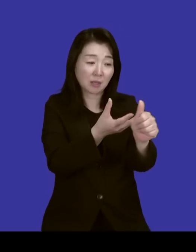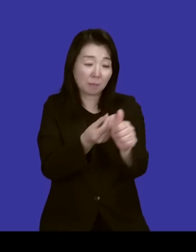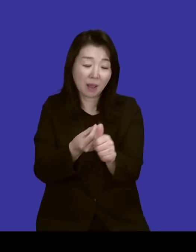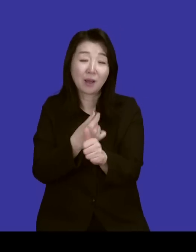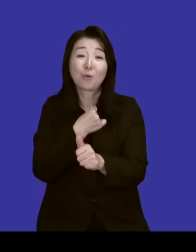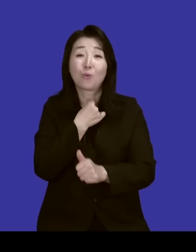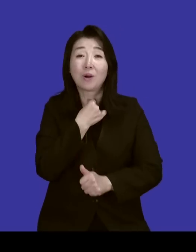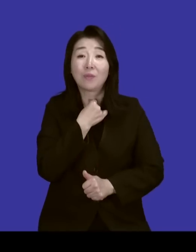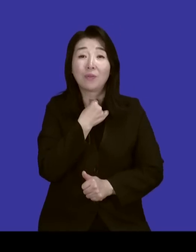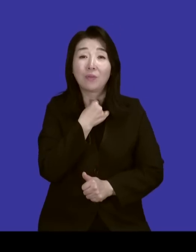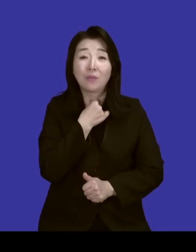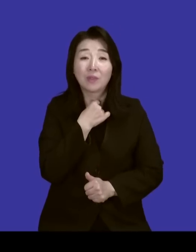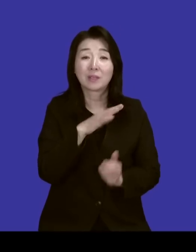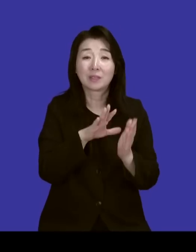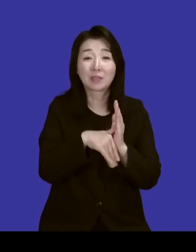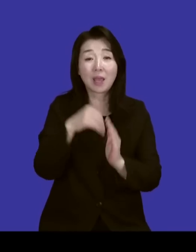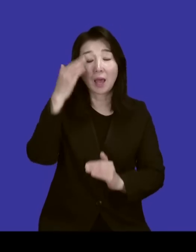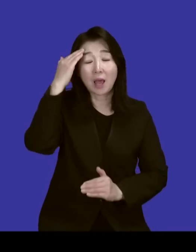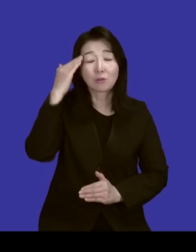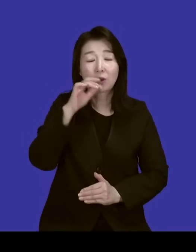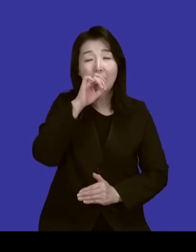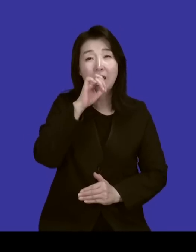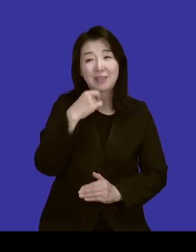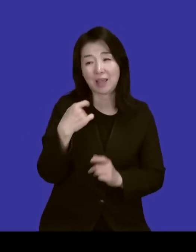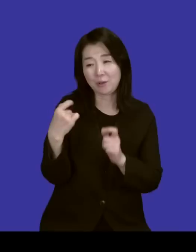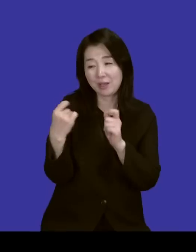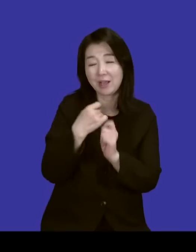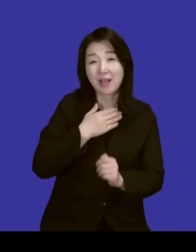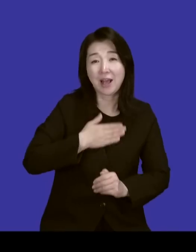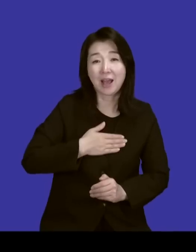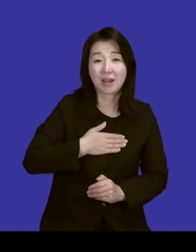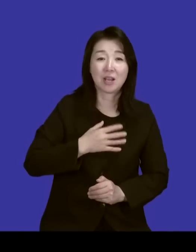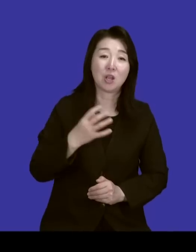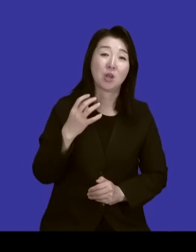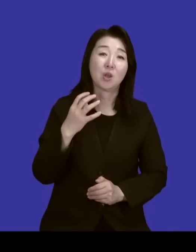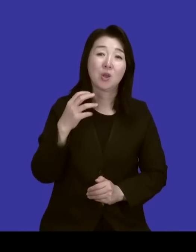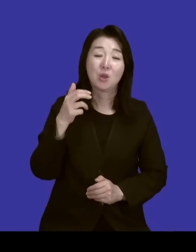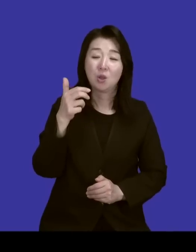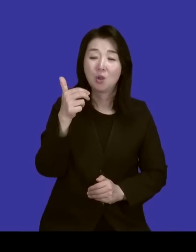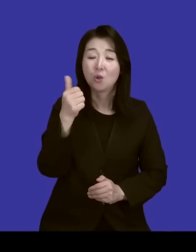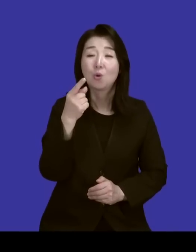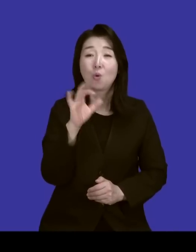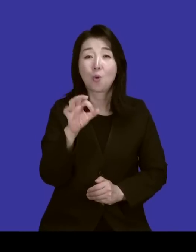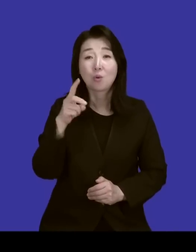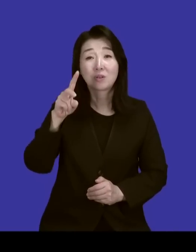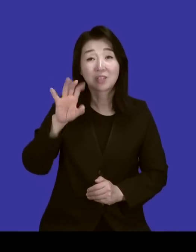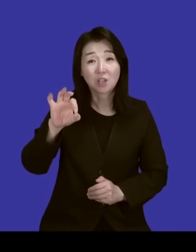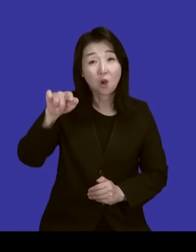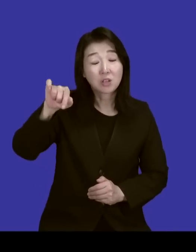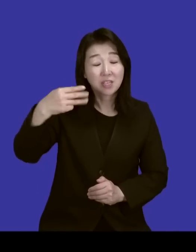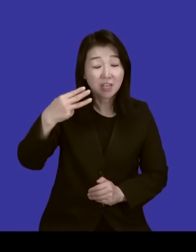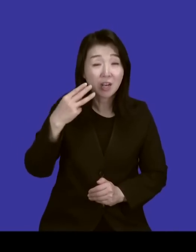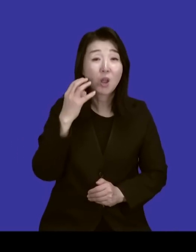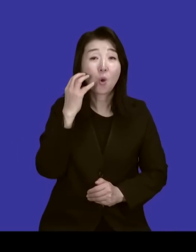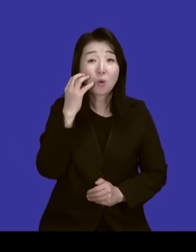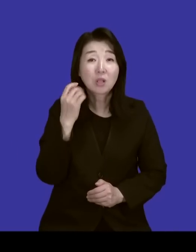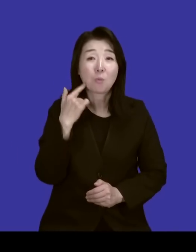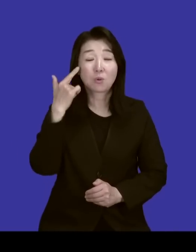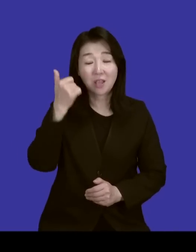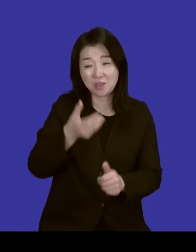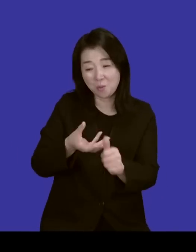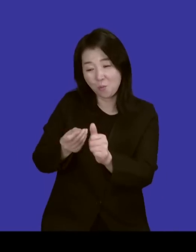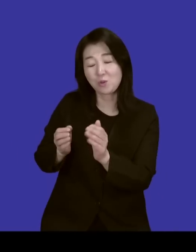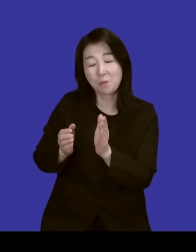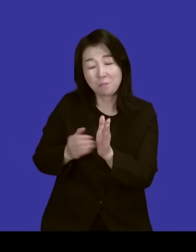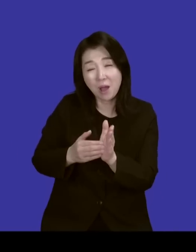좋겠다. 그래서 한국에 저하고 가까이 지내던 홍정일 목사님께 전화를 예. 해서 목사님 이런 모임을 하려고 그러니까 너무